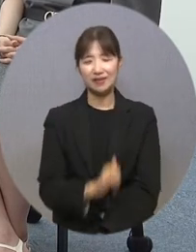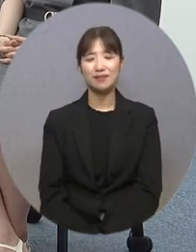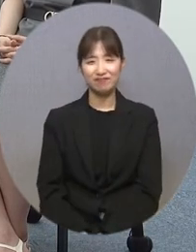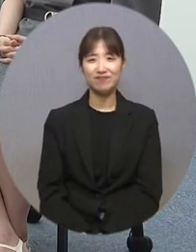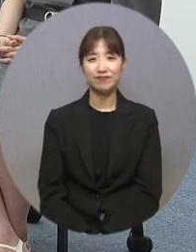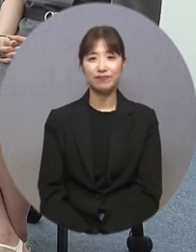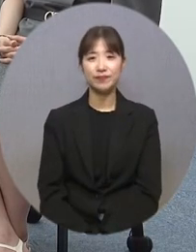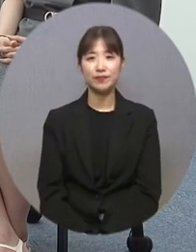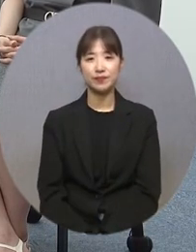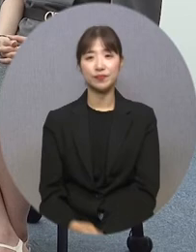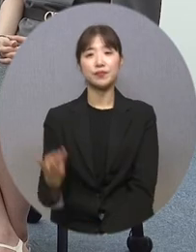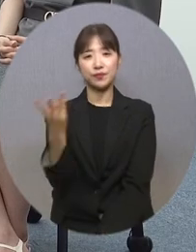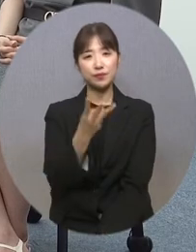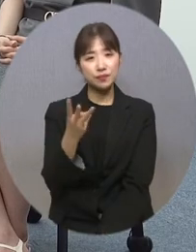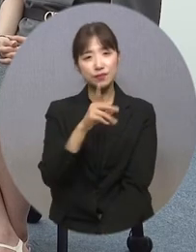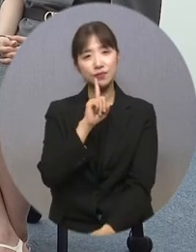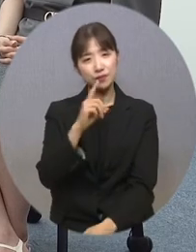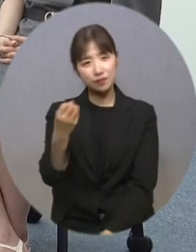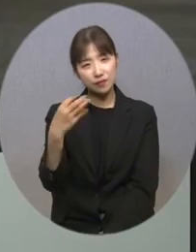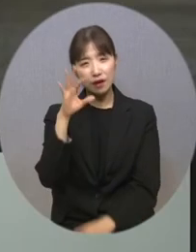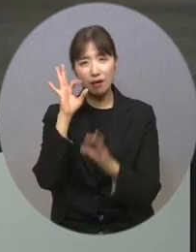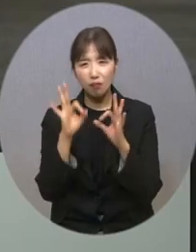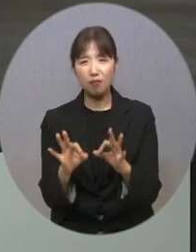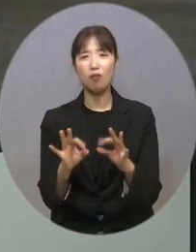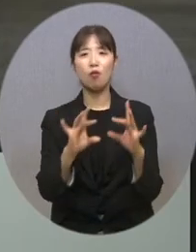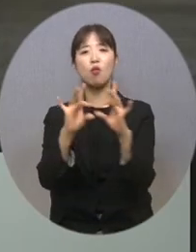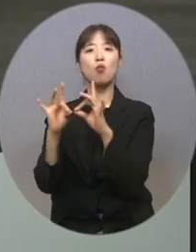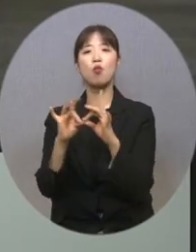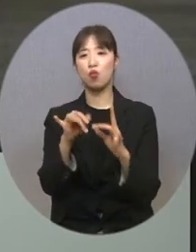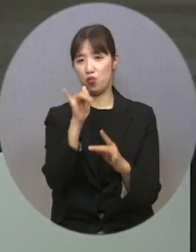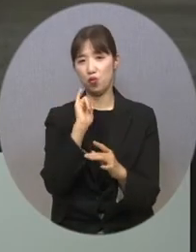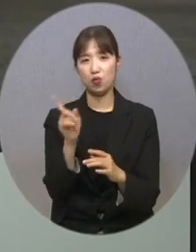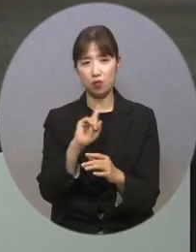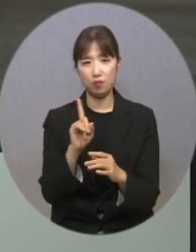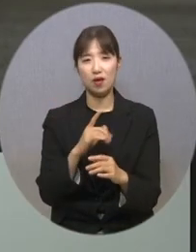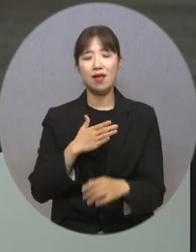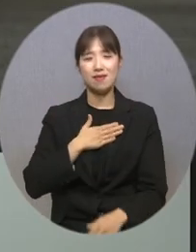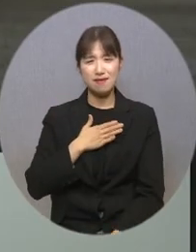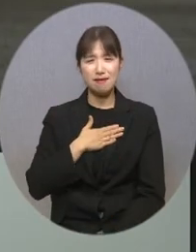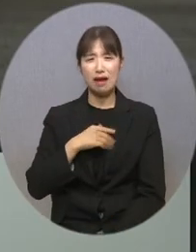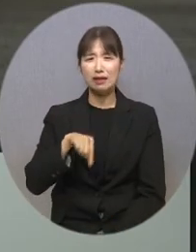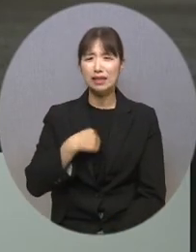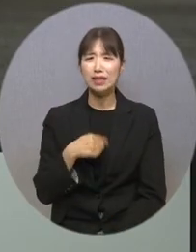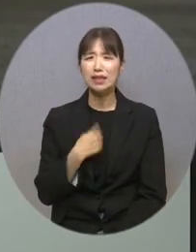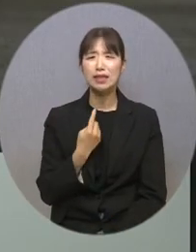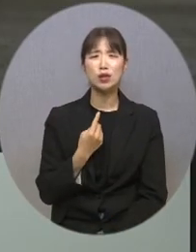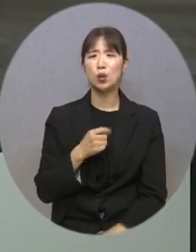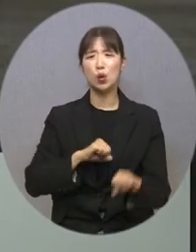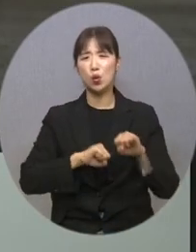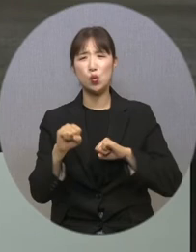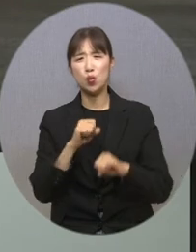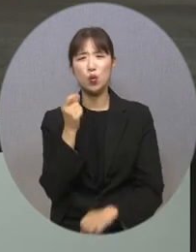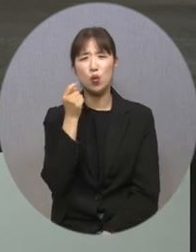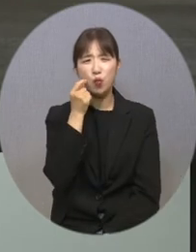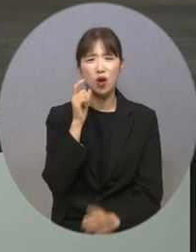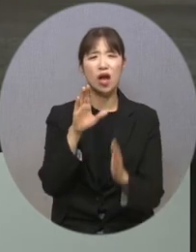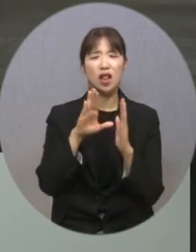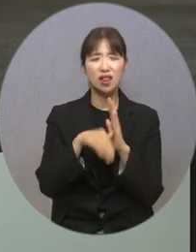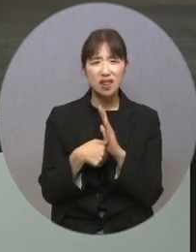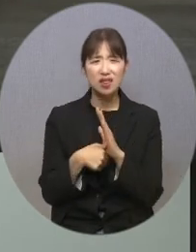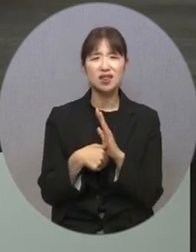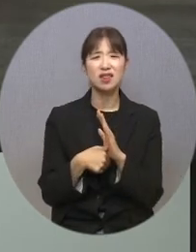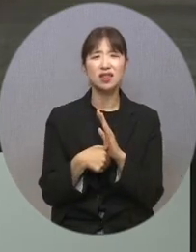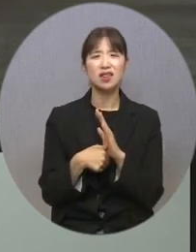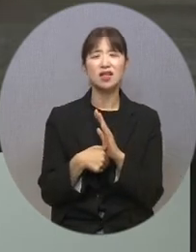그리고 3분 또 말씀 들어오면 기본적으로 또 공통된 게 있어요 내가 뭔가를 할 수 스스로 할 수 없을 경우에